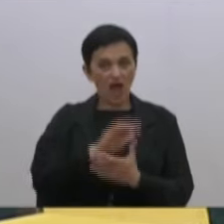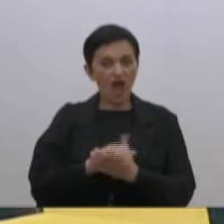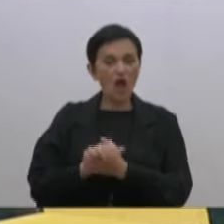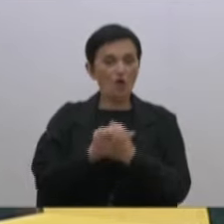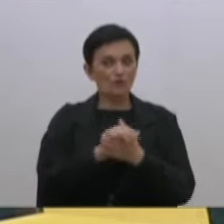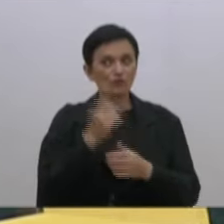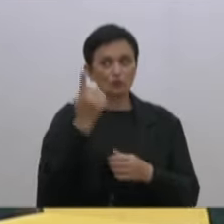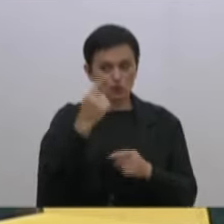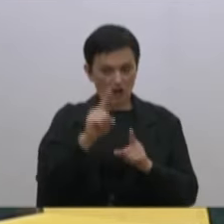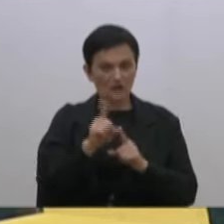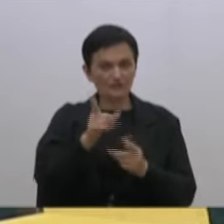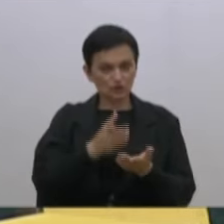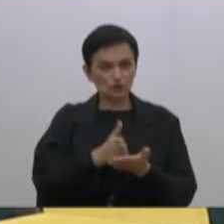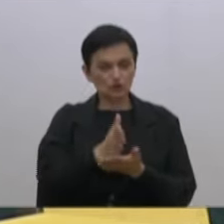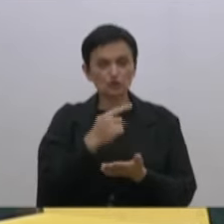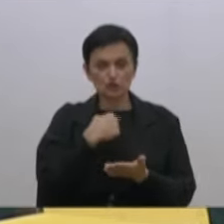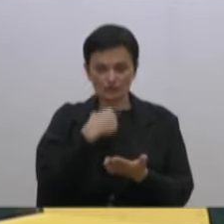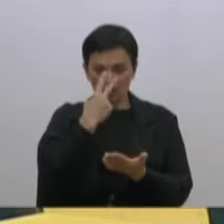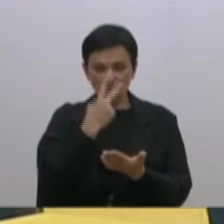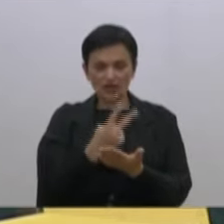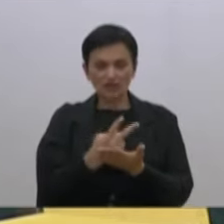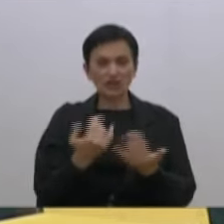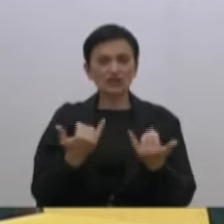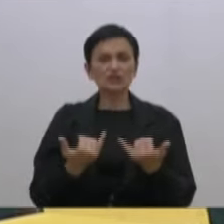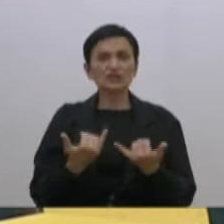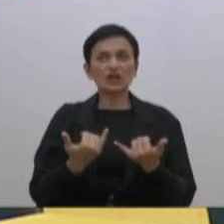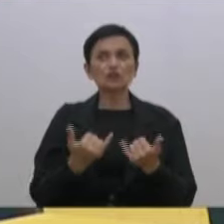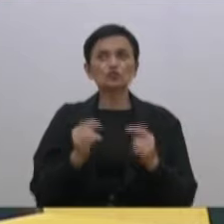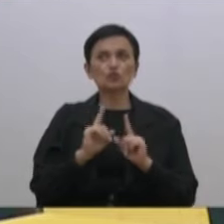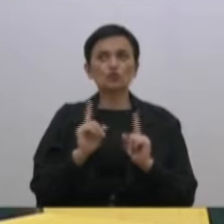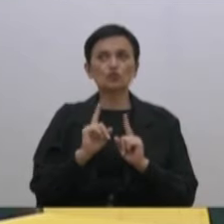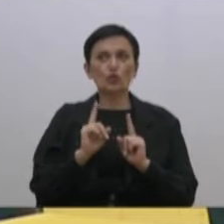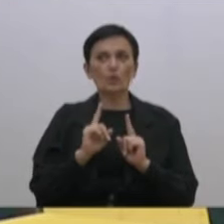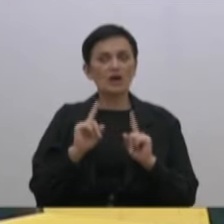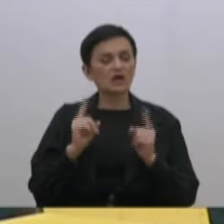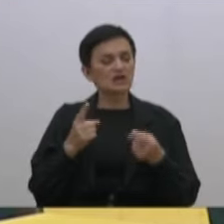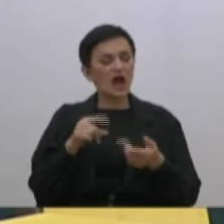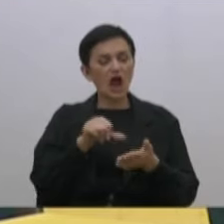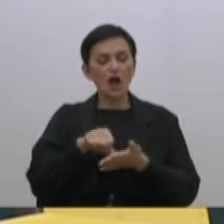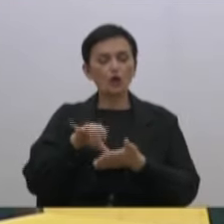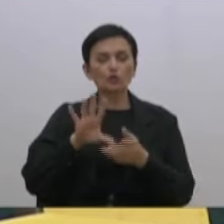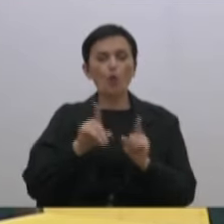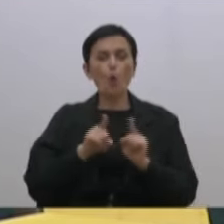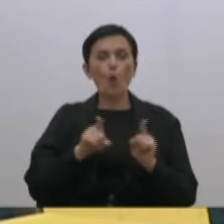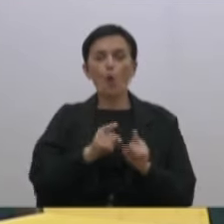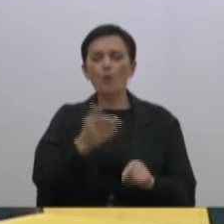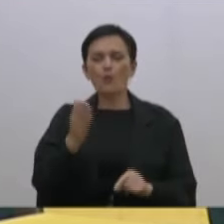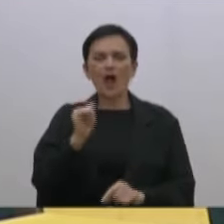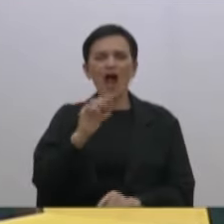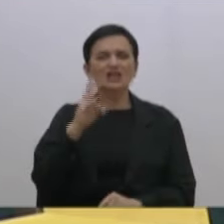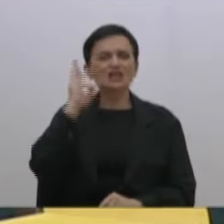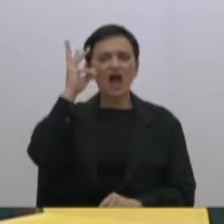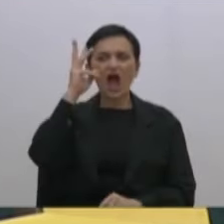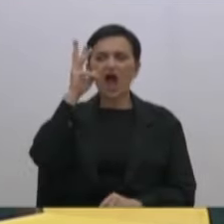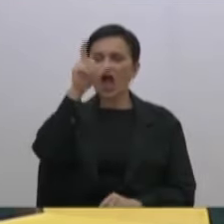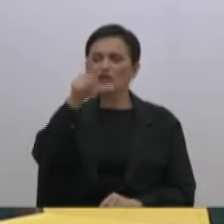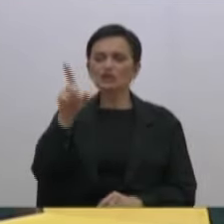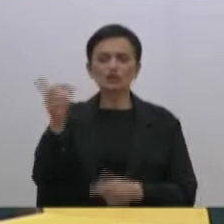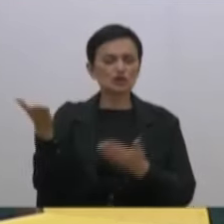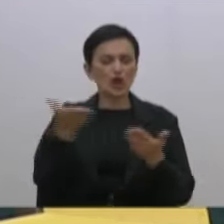მხრიდანაც გასავლელი. ჩვენ ხედავთ დღეს, რომ რატო არ ესწრება ოპოზიციაო, ან ვიღაცა ელჩი რატო არ